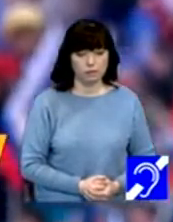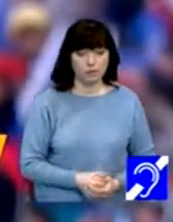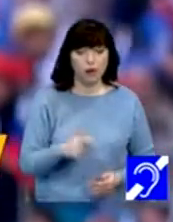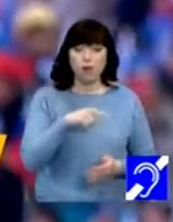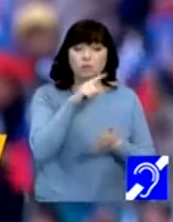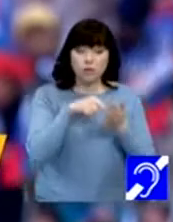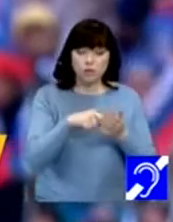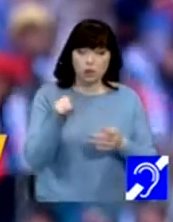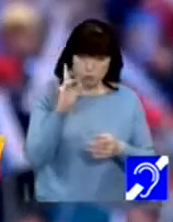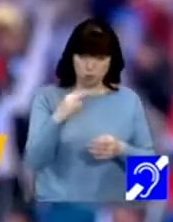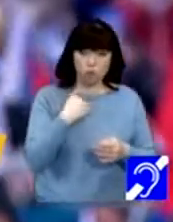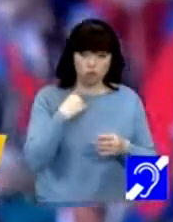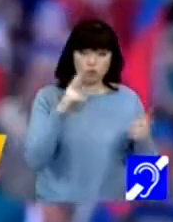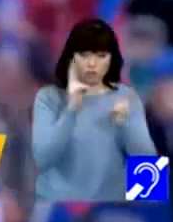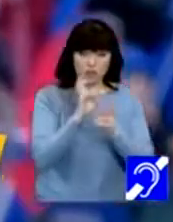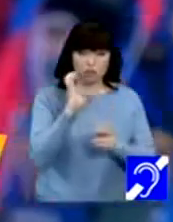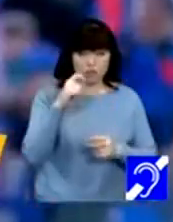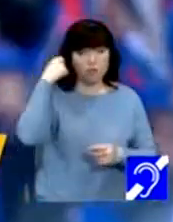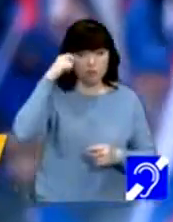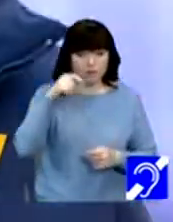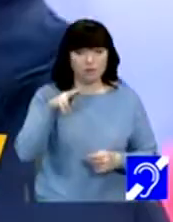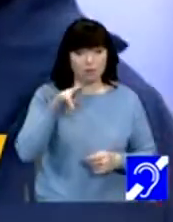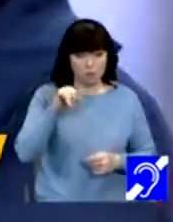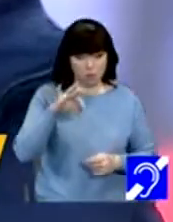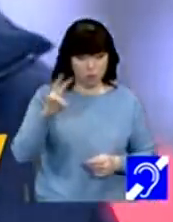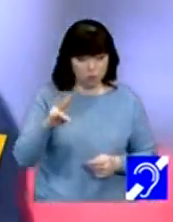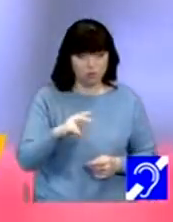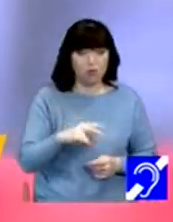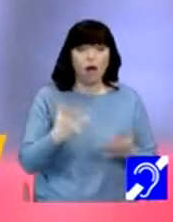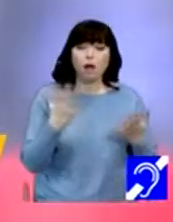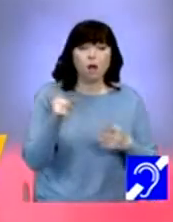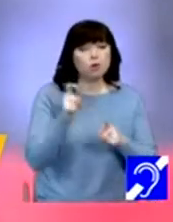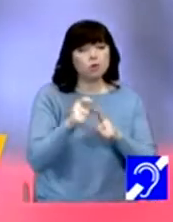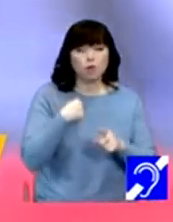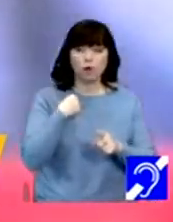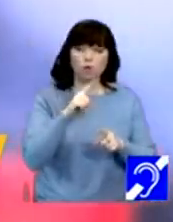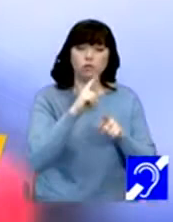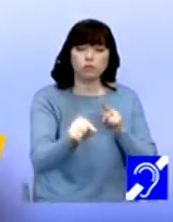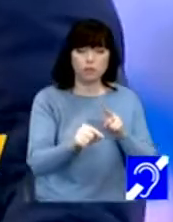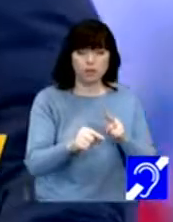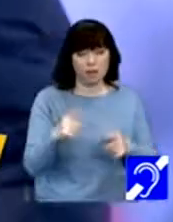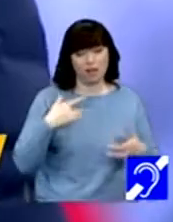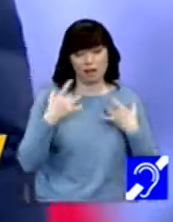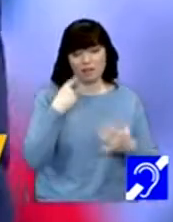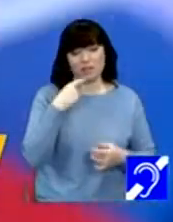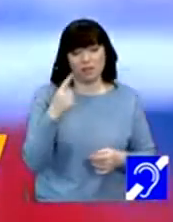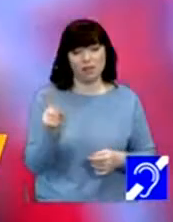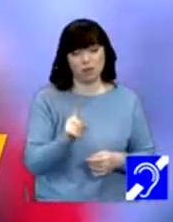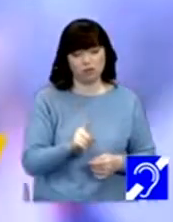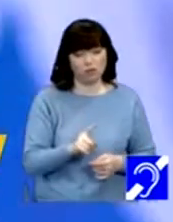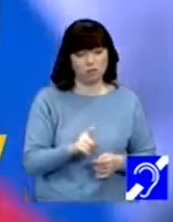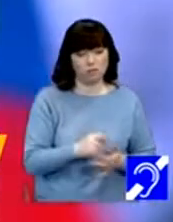Întrebat dacă s-ar întâlni cu președintele Rusiei Vladimir Putin, ce mesaj ar avea pentru liderul de la Kremlin, artistul a răspuns